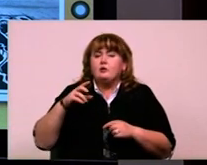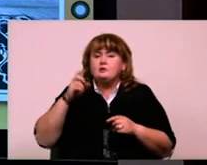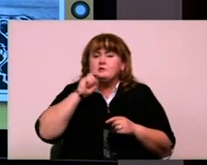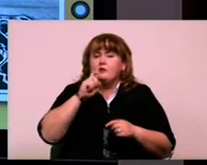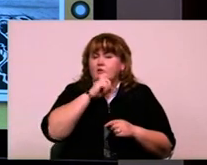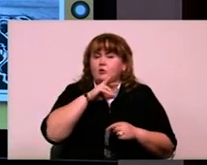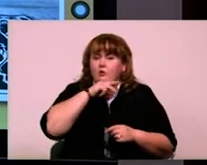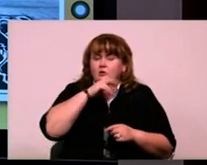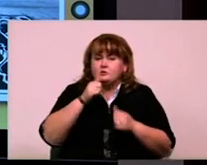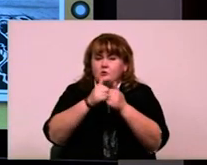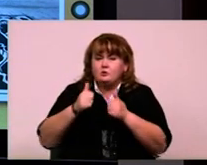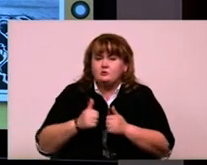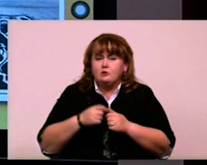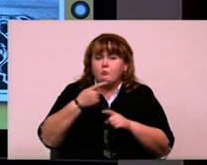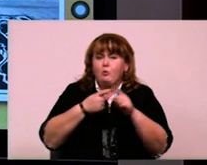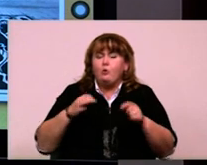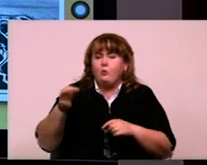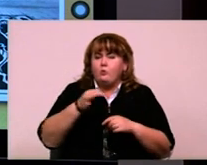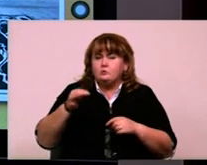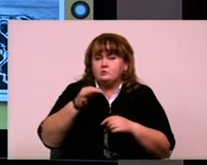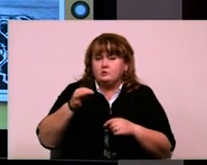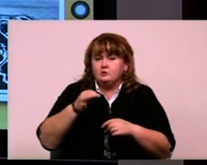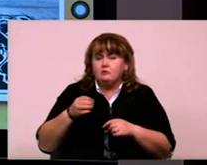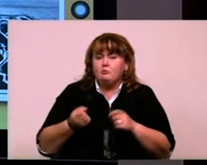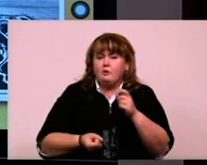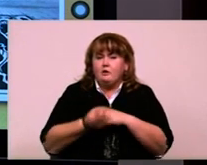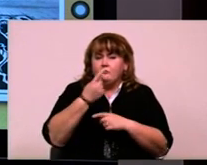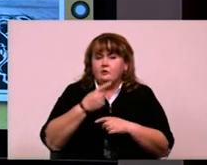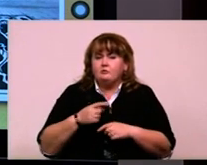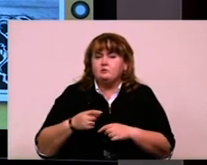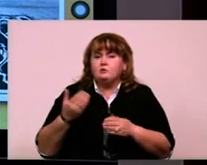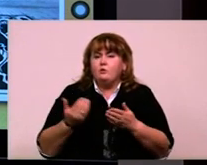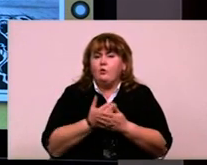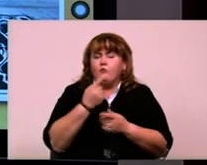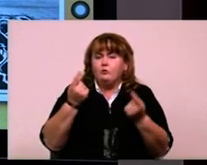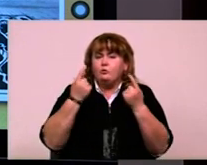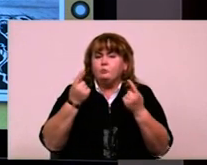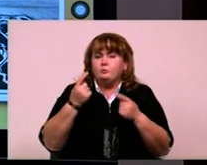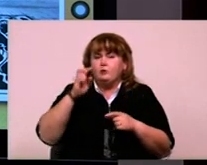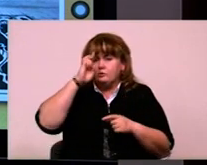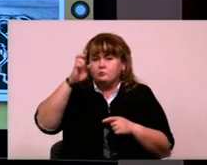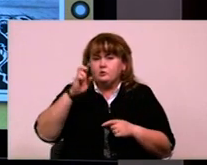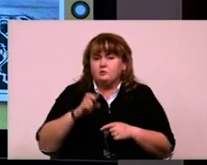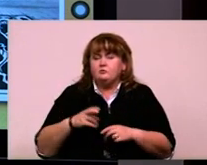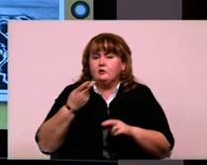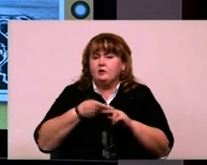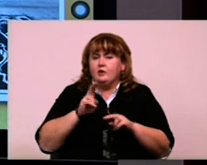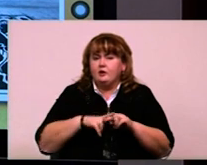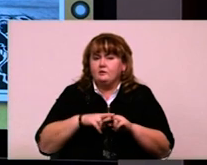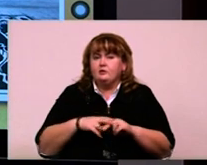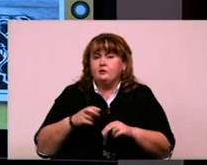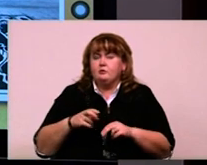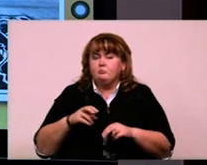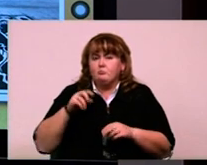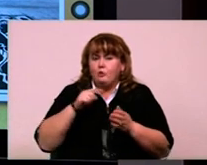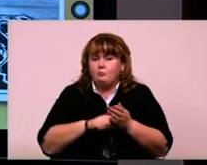государства из соседнего полуострова Ляодун появилось новое крупное государство. И вот именно